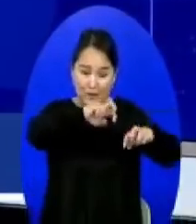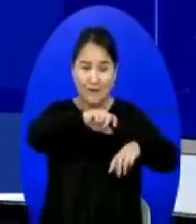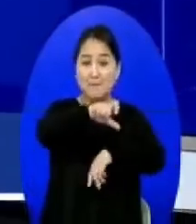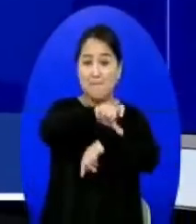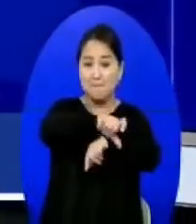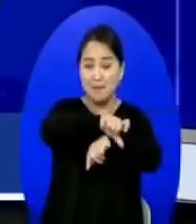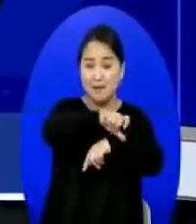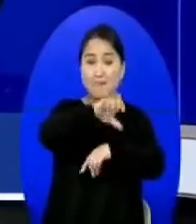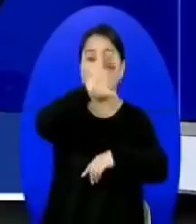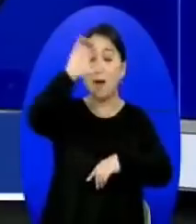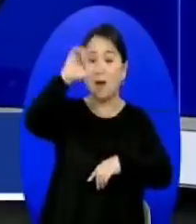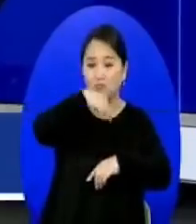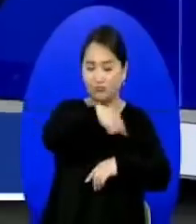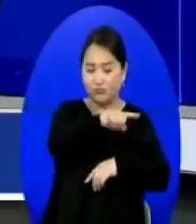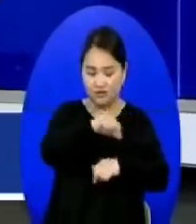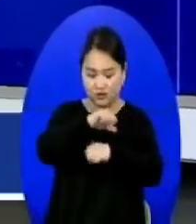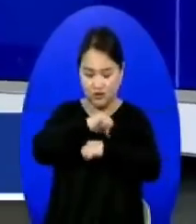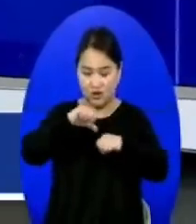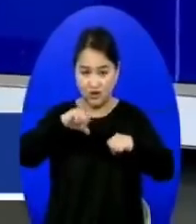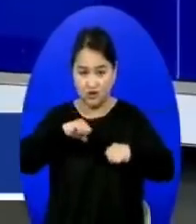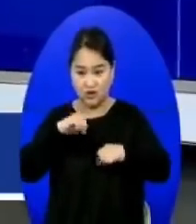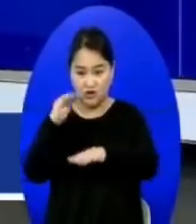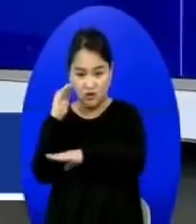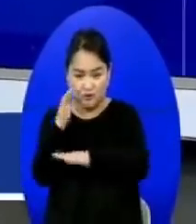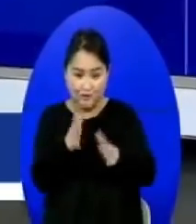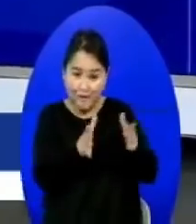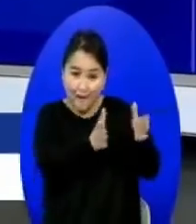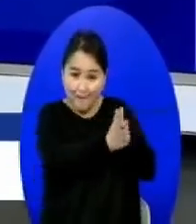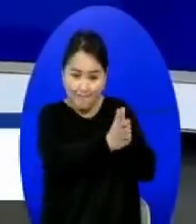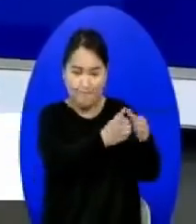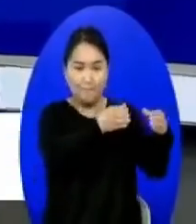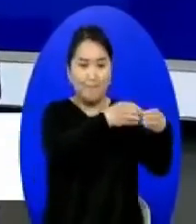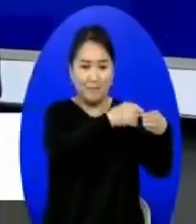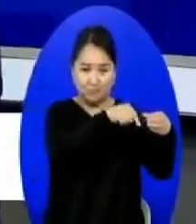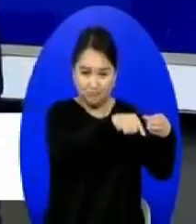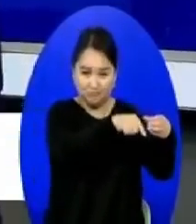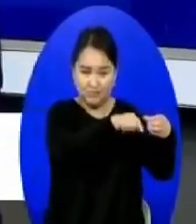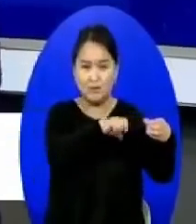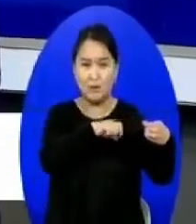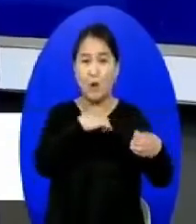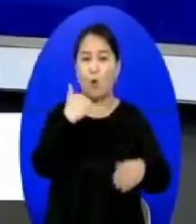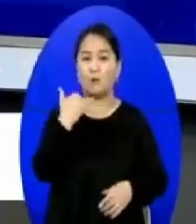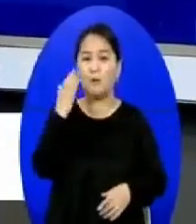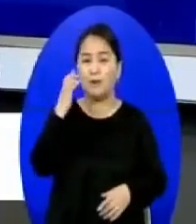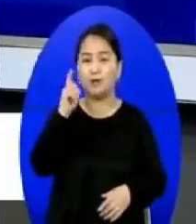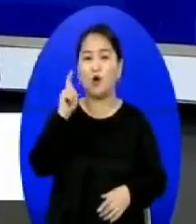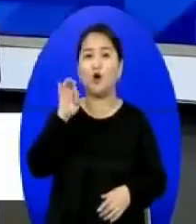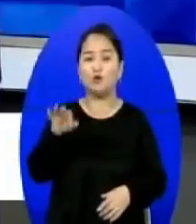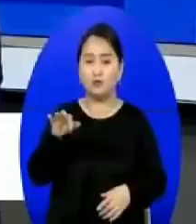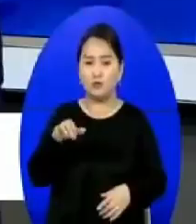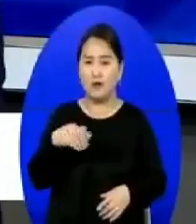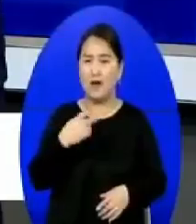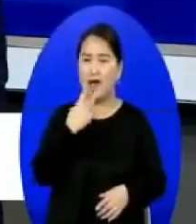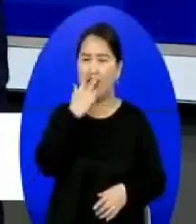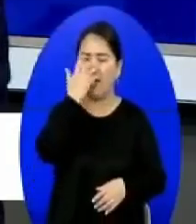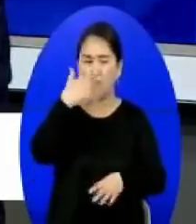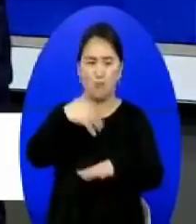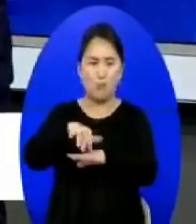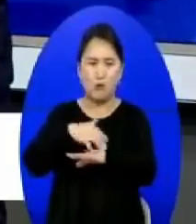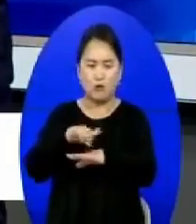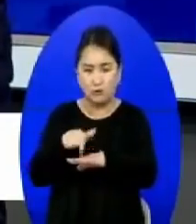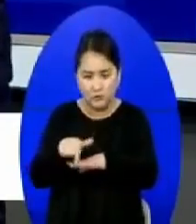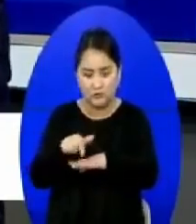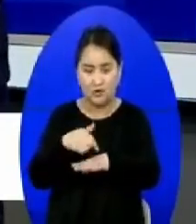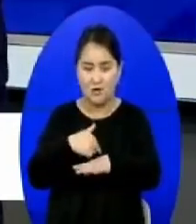болон судлаачд иргэдийн төлөөллийн хамтарсан одоо баг бол за яг энэ Улаанбаатар хотын агарын бохирдлын үндэ